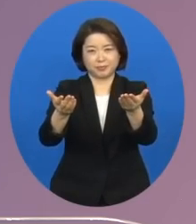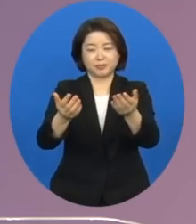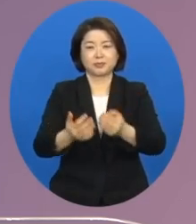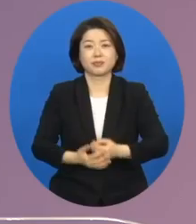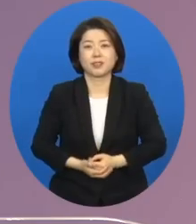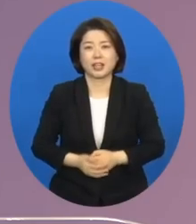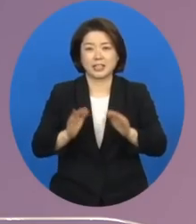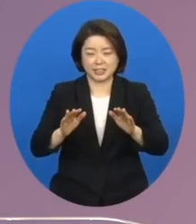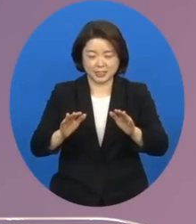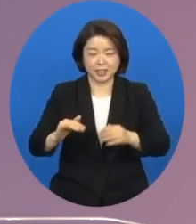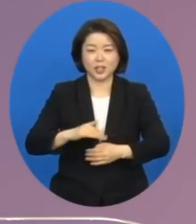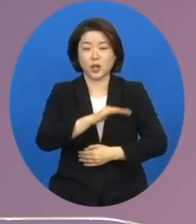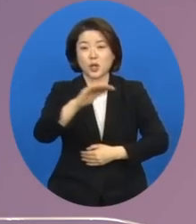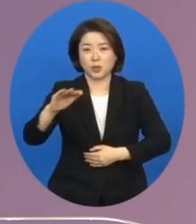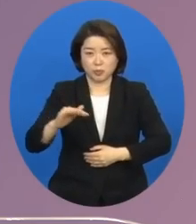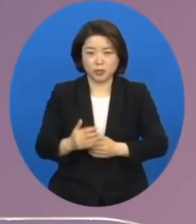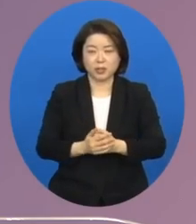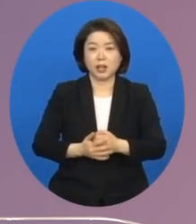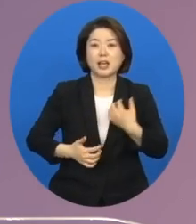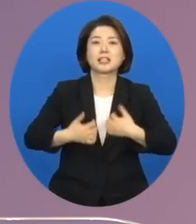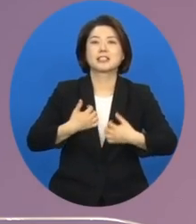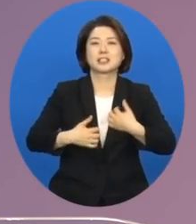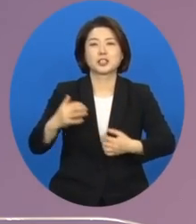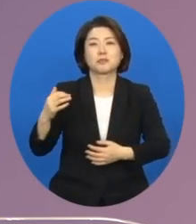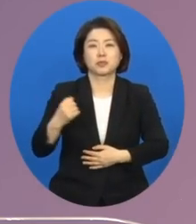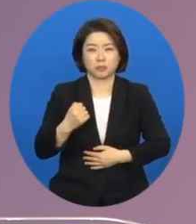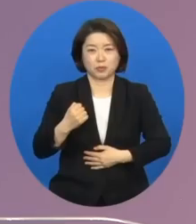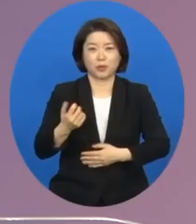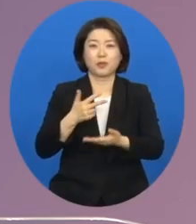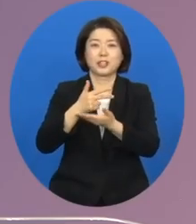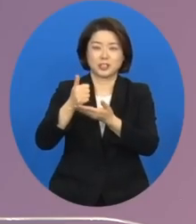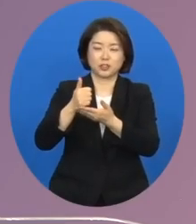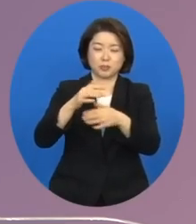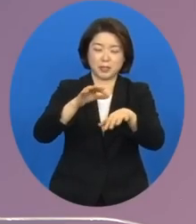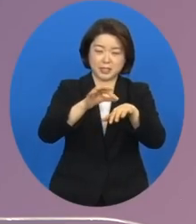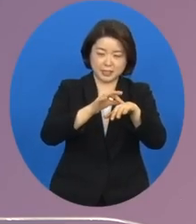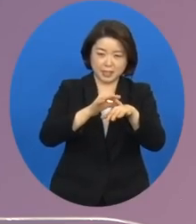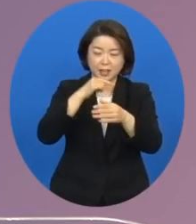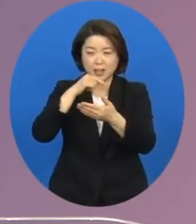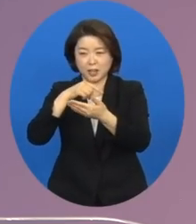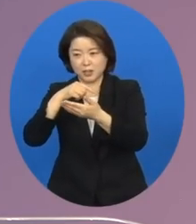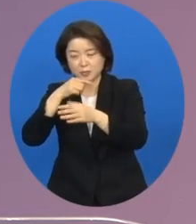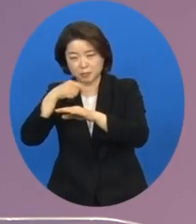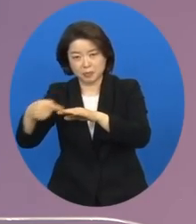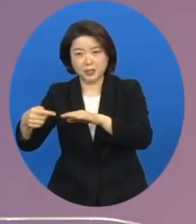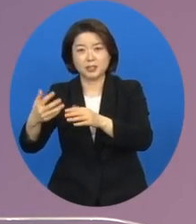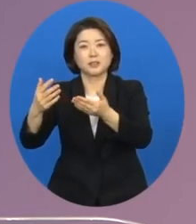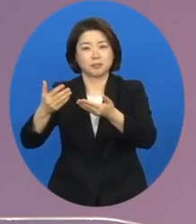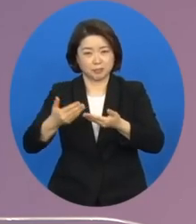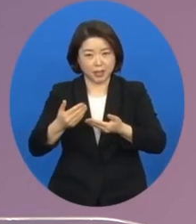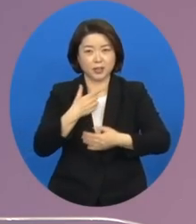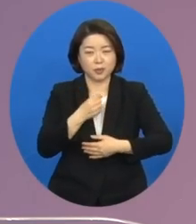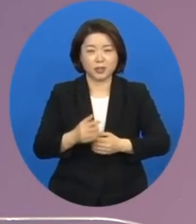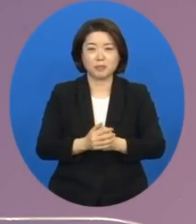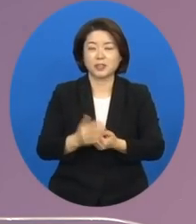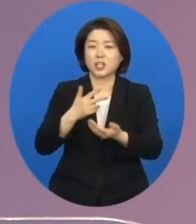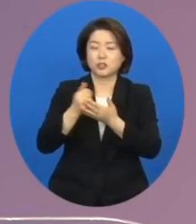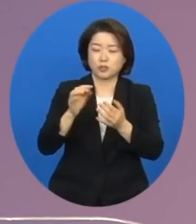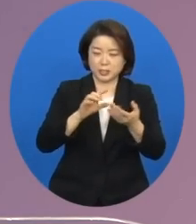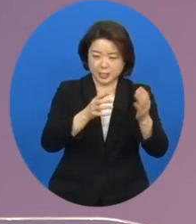이제이 시간 우리가 기쁨으로 주님의 살과 피를 받으려고 합니다 주님과